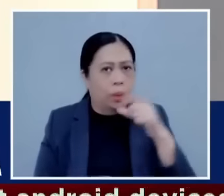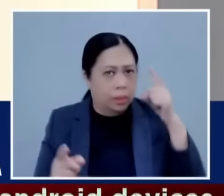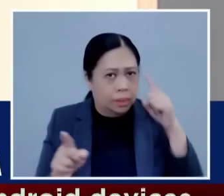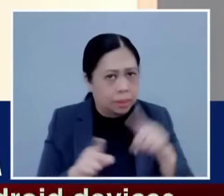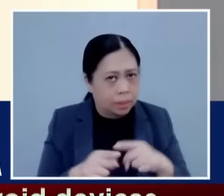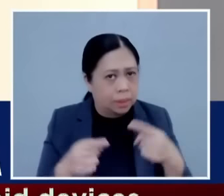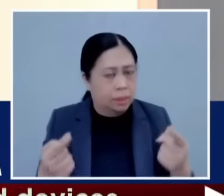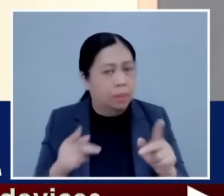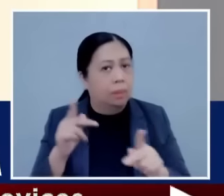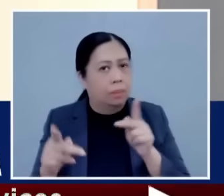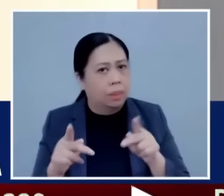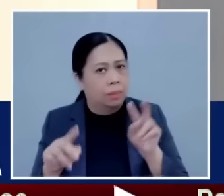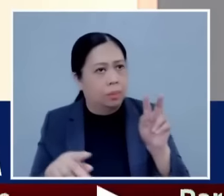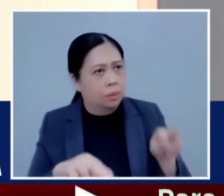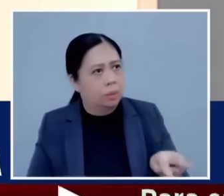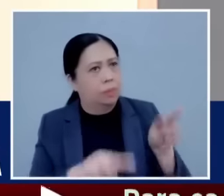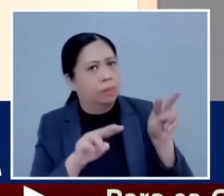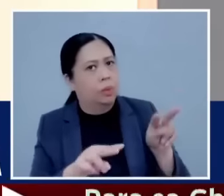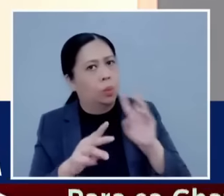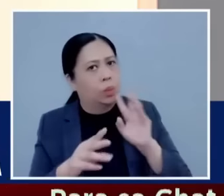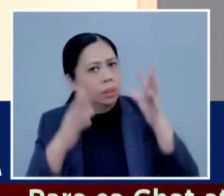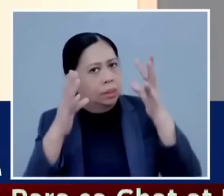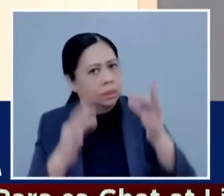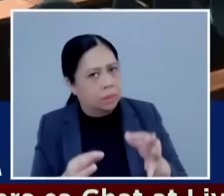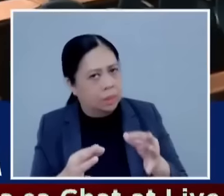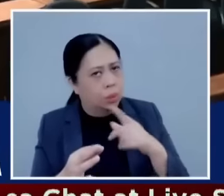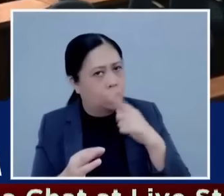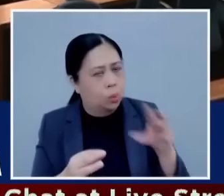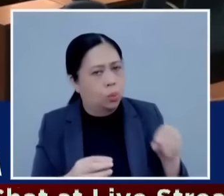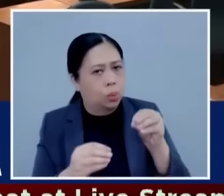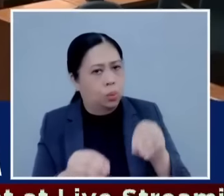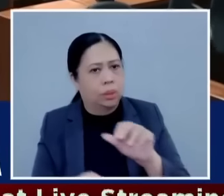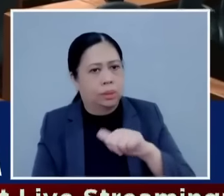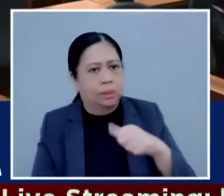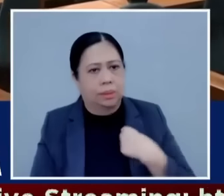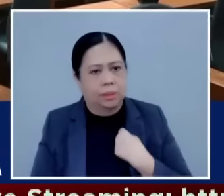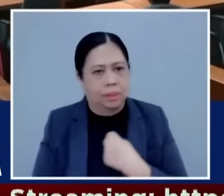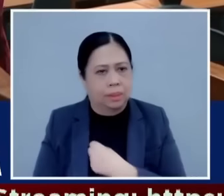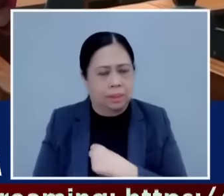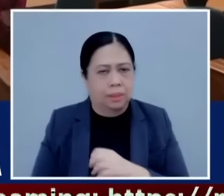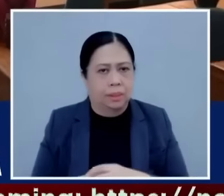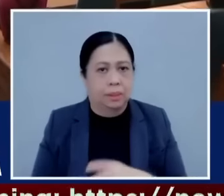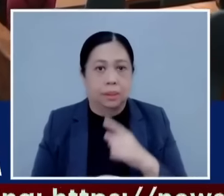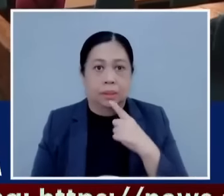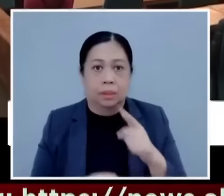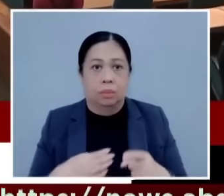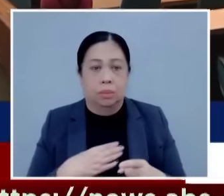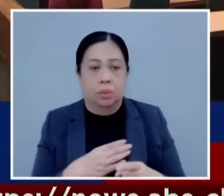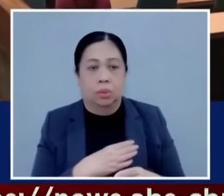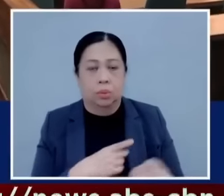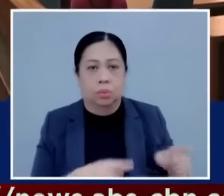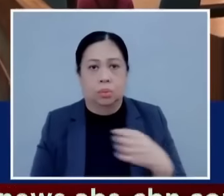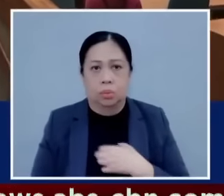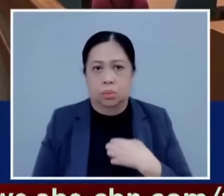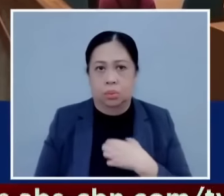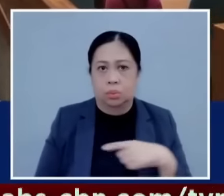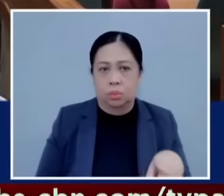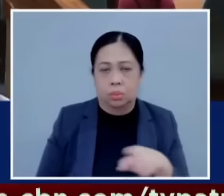the people of the Philippines will decide whom to put in the Senate. Palaman rin ng mga kongresista sa pagpalag ng mga senador sa House